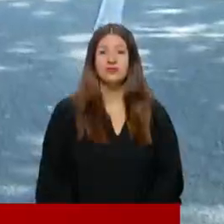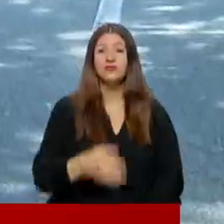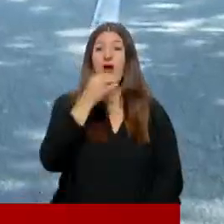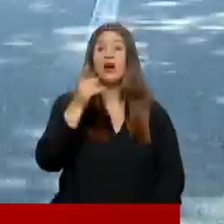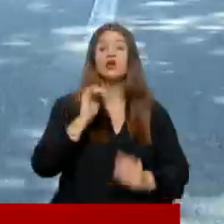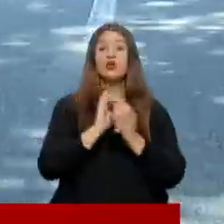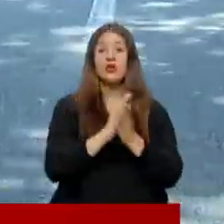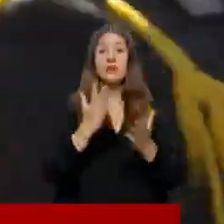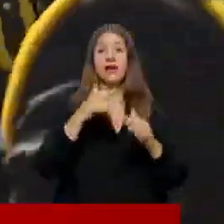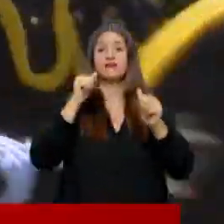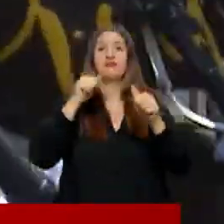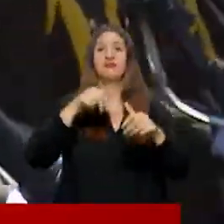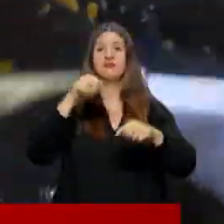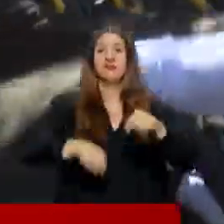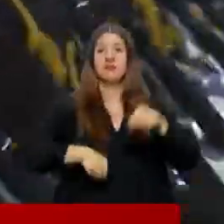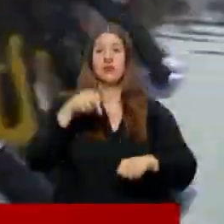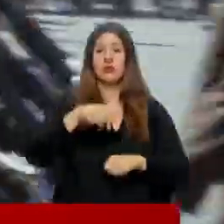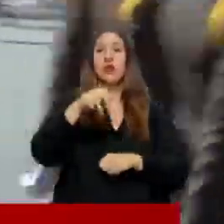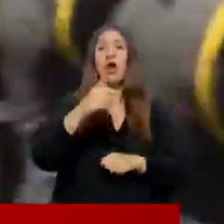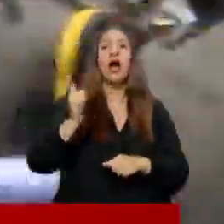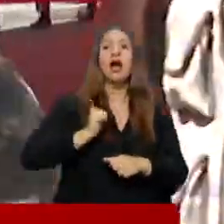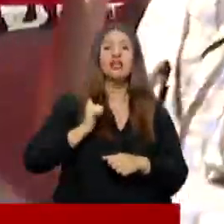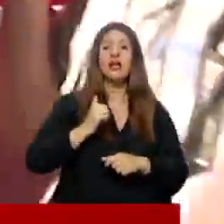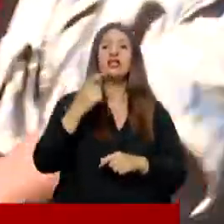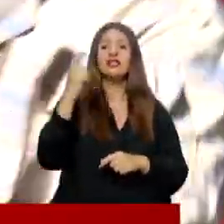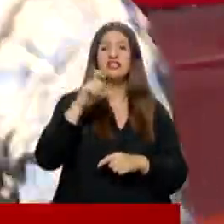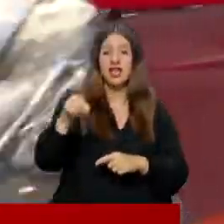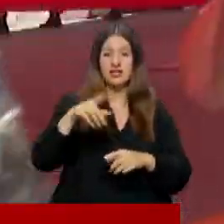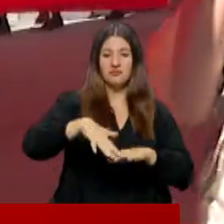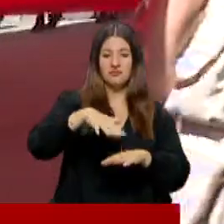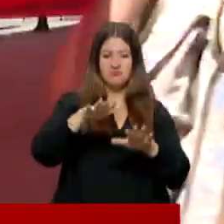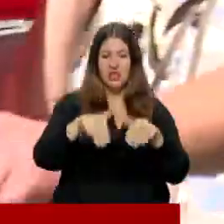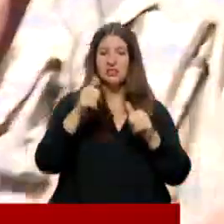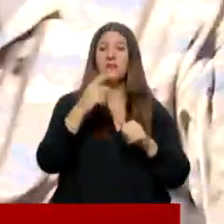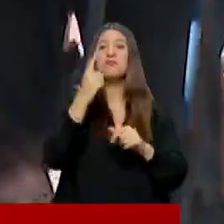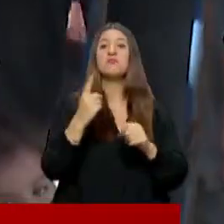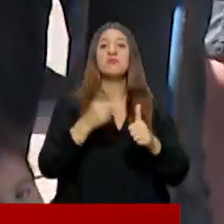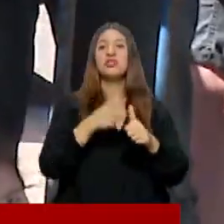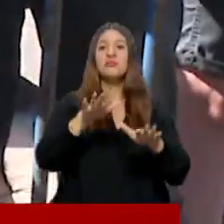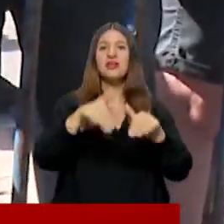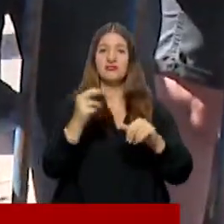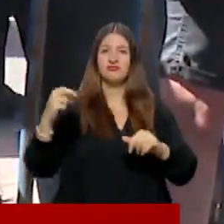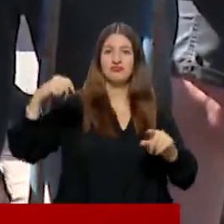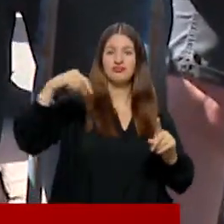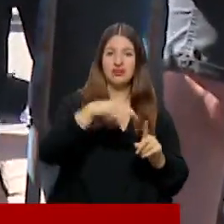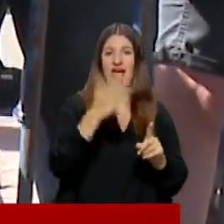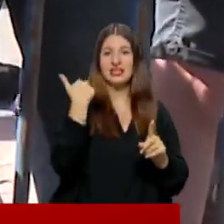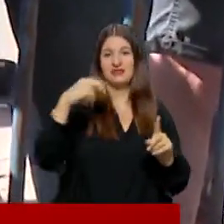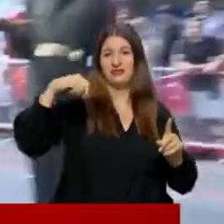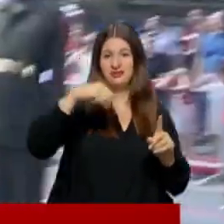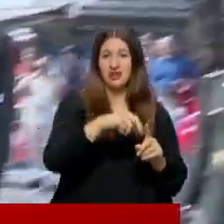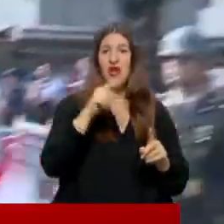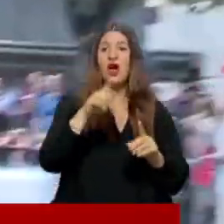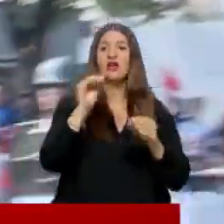Ankara'da kutlamalar geçit töreniyle devam etti. Askerler Kızılay'daki meclisten Ulus'taki 1. meclise yürüdü. Her anlarında vatandaş da onlara